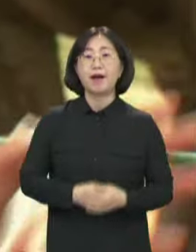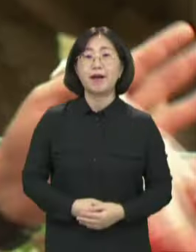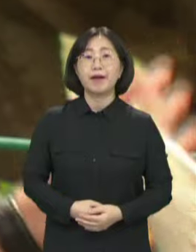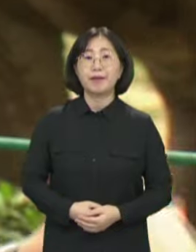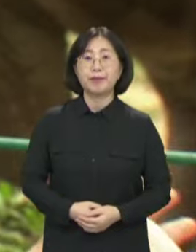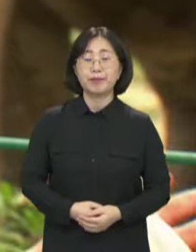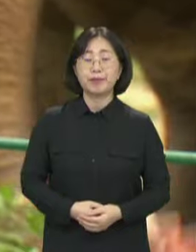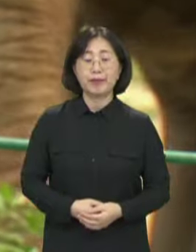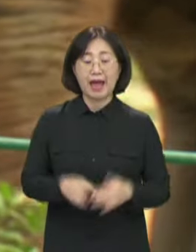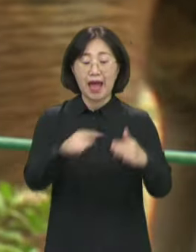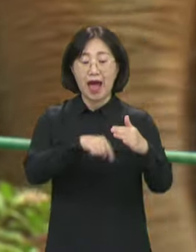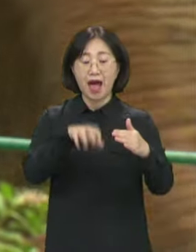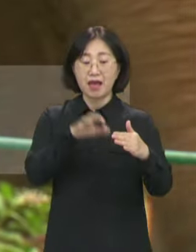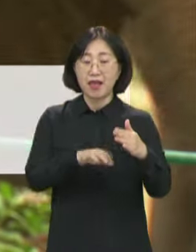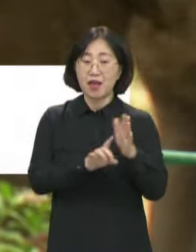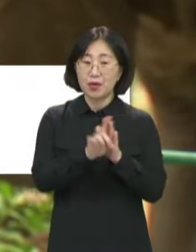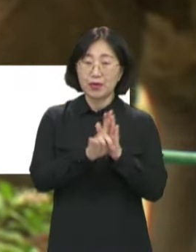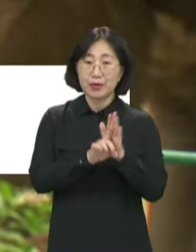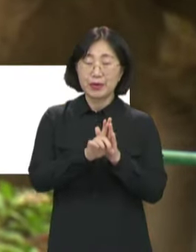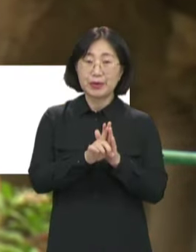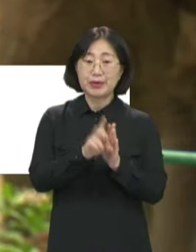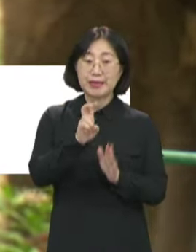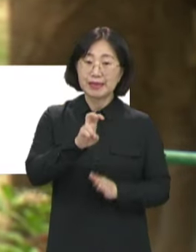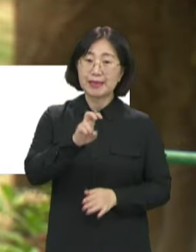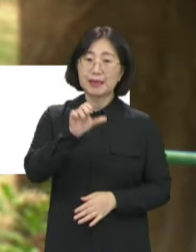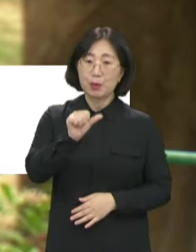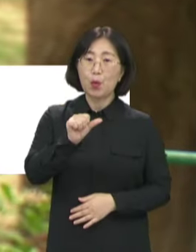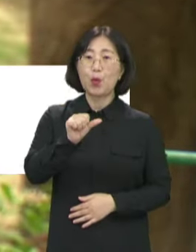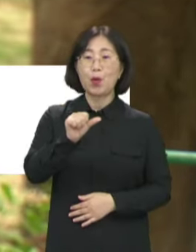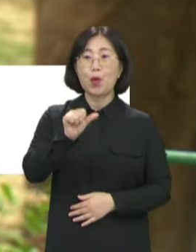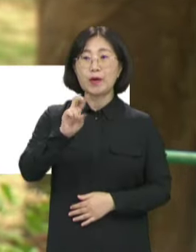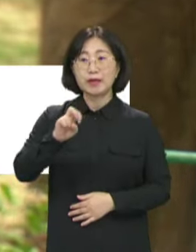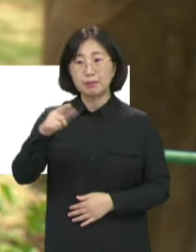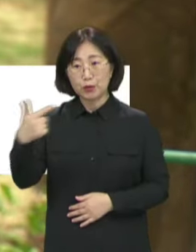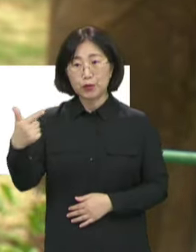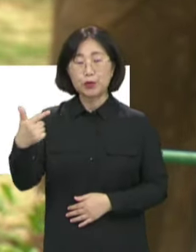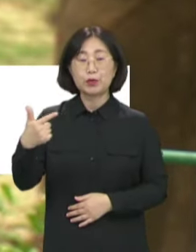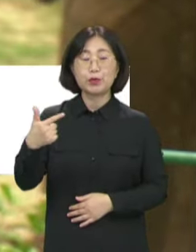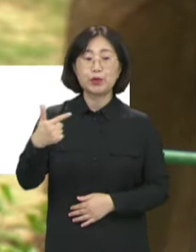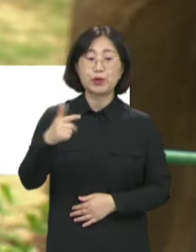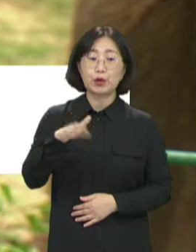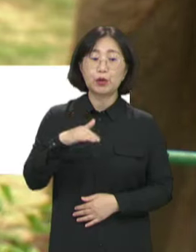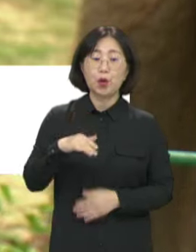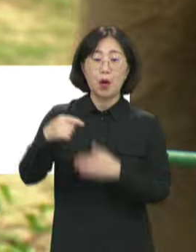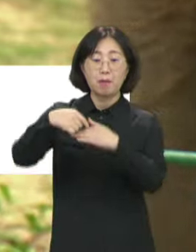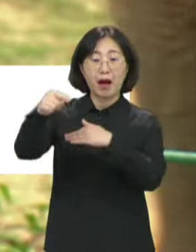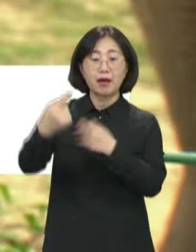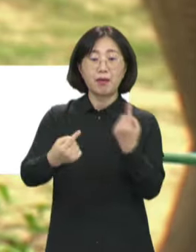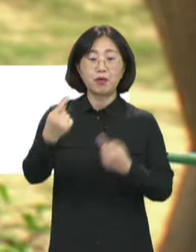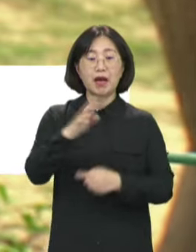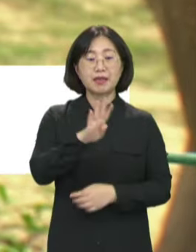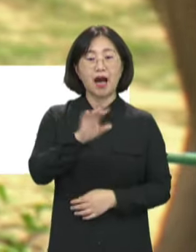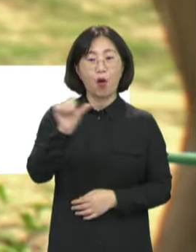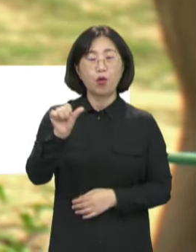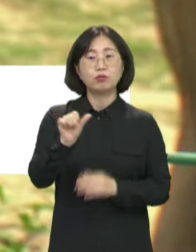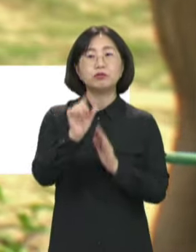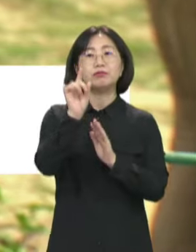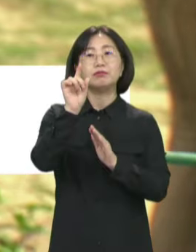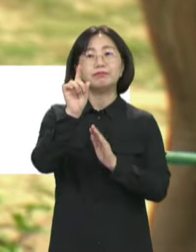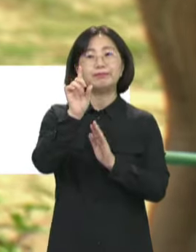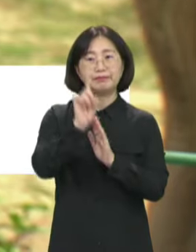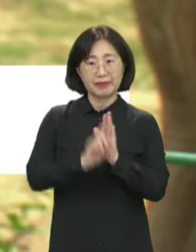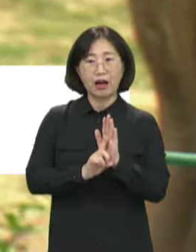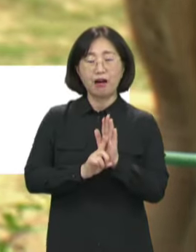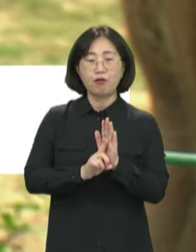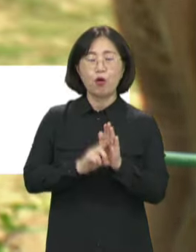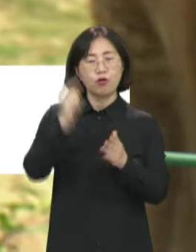안에 온도는 한 25도, 6도 정도, 한 4, 5도 차이 나게끔 하니까 아무래도 선을